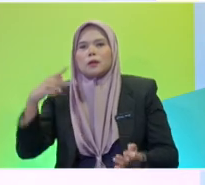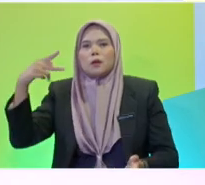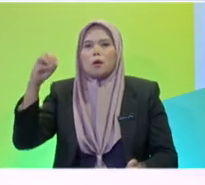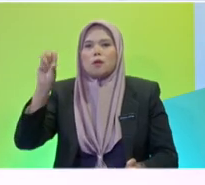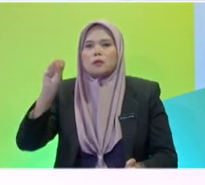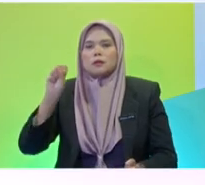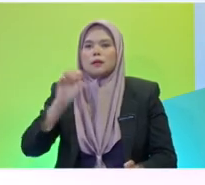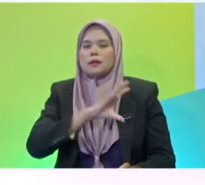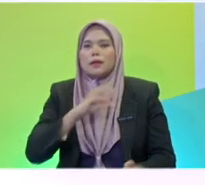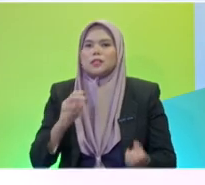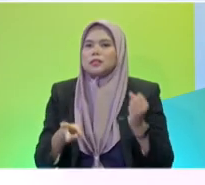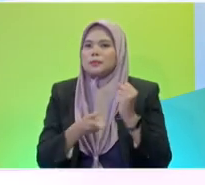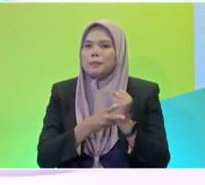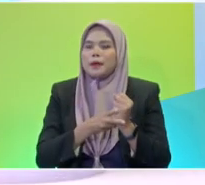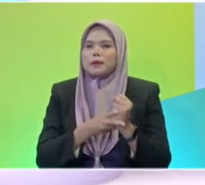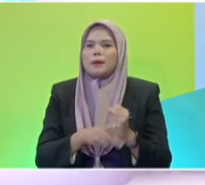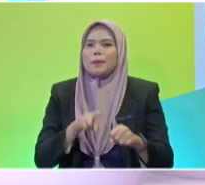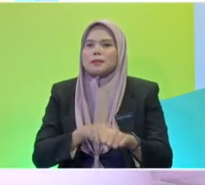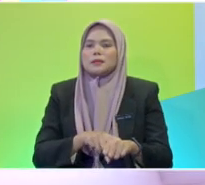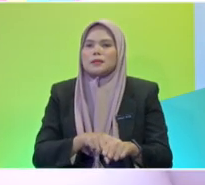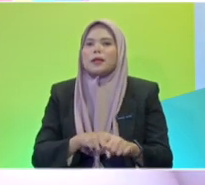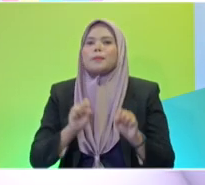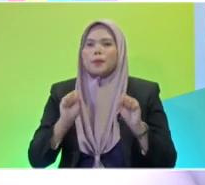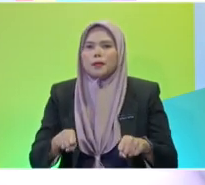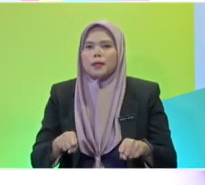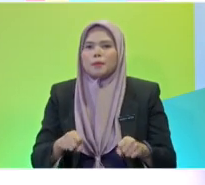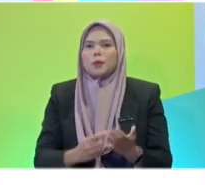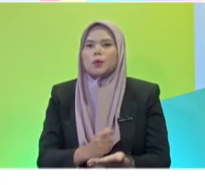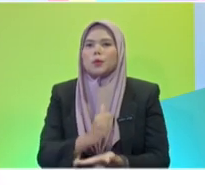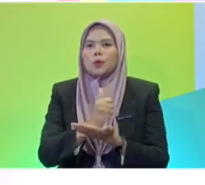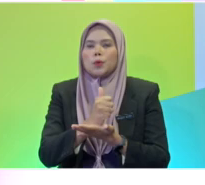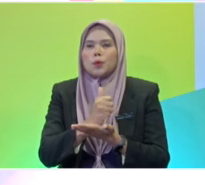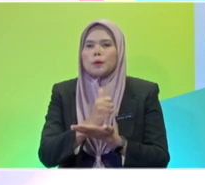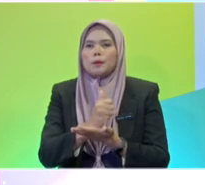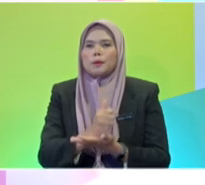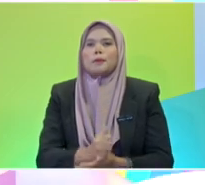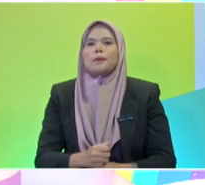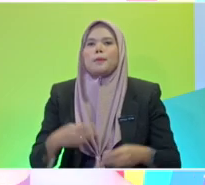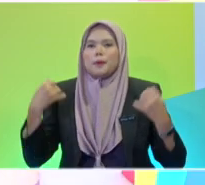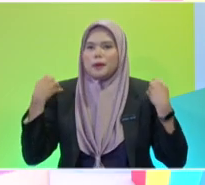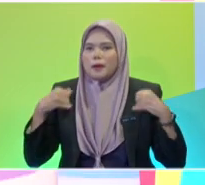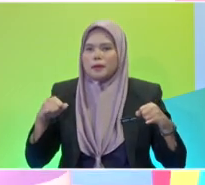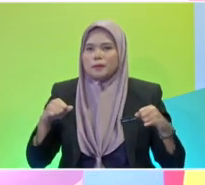saya juga boleh membunuh penjagaan jiren supaya ia lebih maju